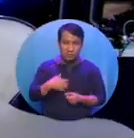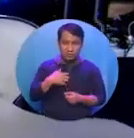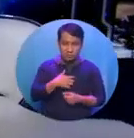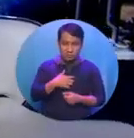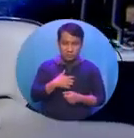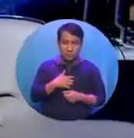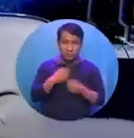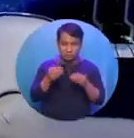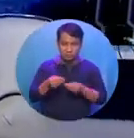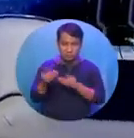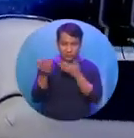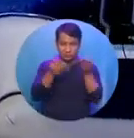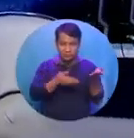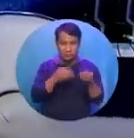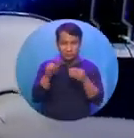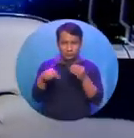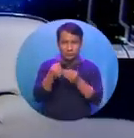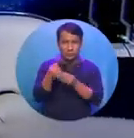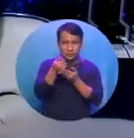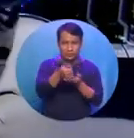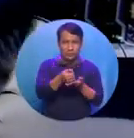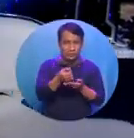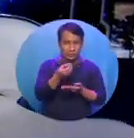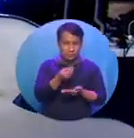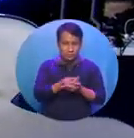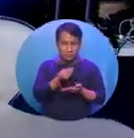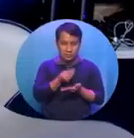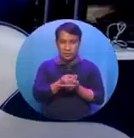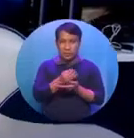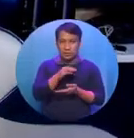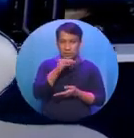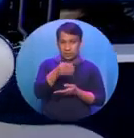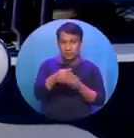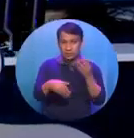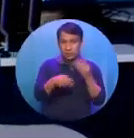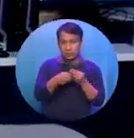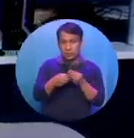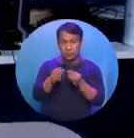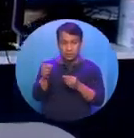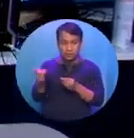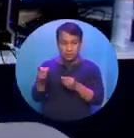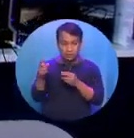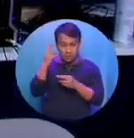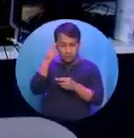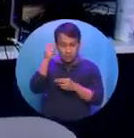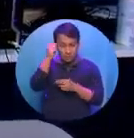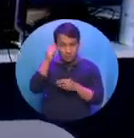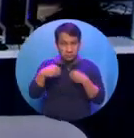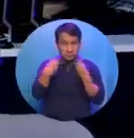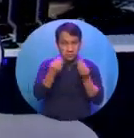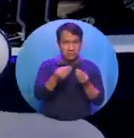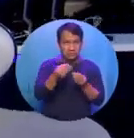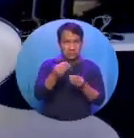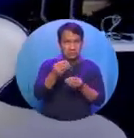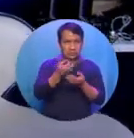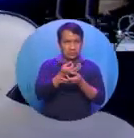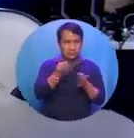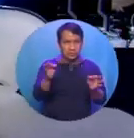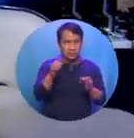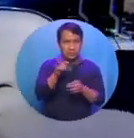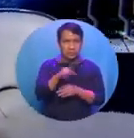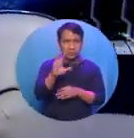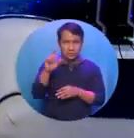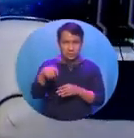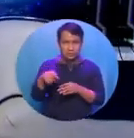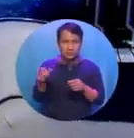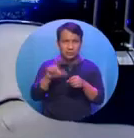At naghahatid din si Idol ng tulong financial. At hindi lang yan, sagot din ni Idol ang inyong cellphone load. Talaga namang sumobra talaga